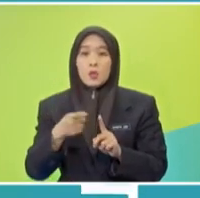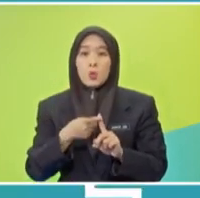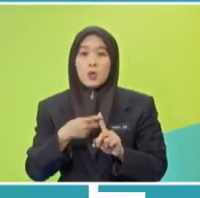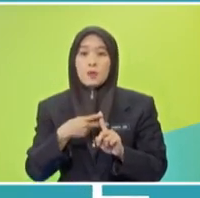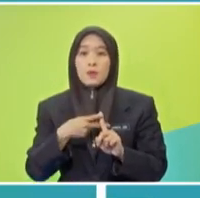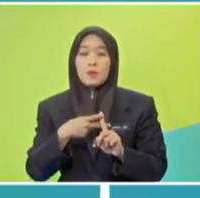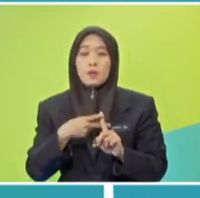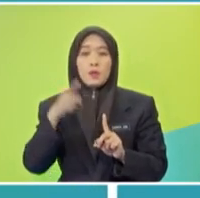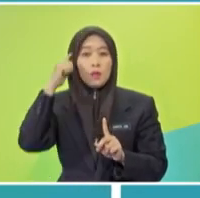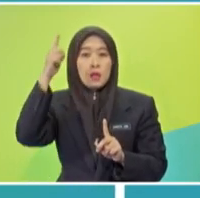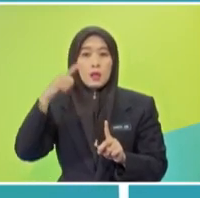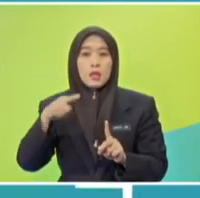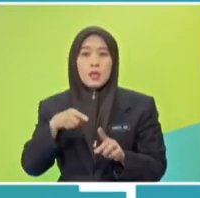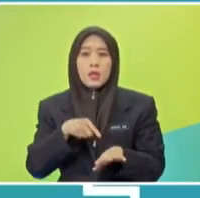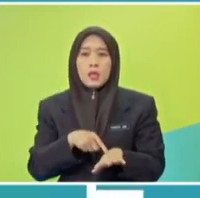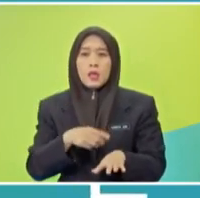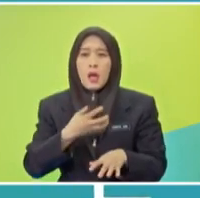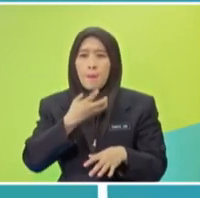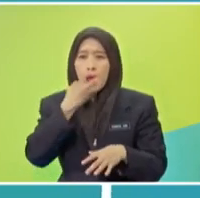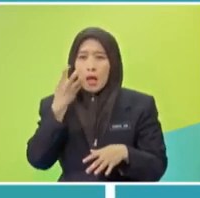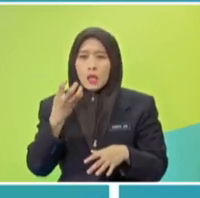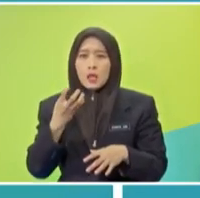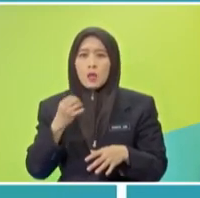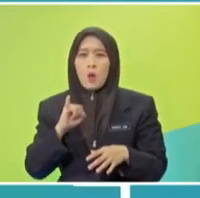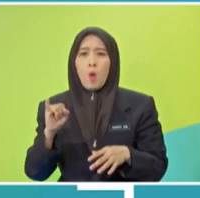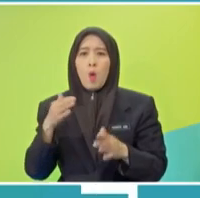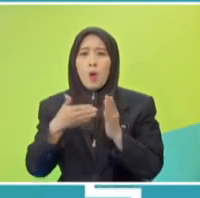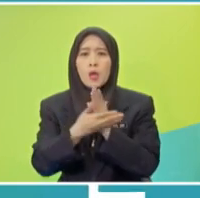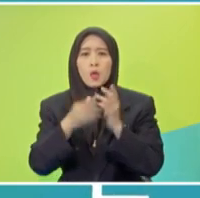dimarahi oleh gurunya tepat kosong datang